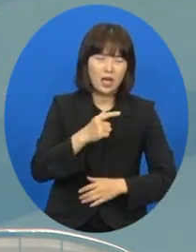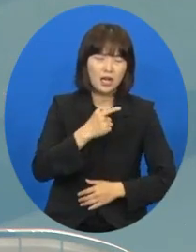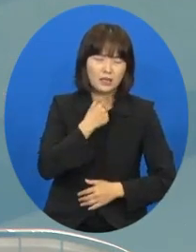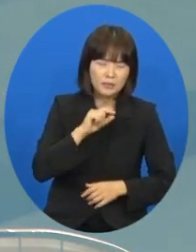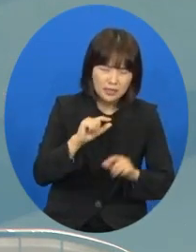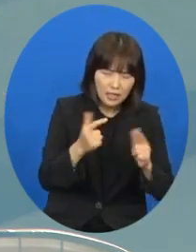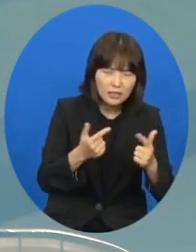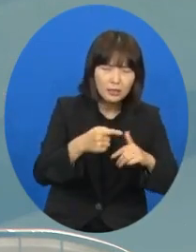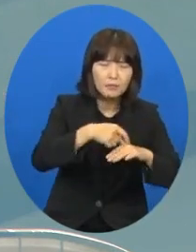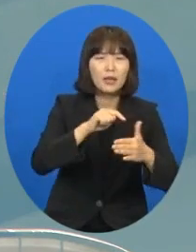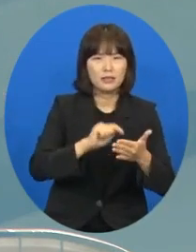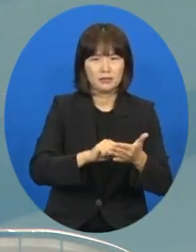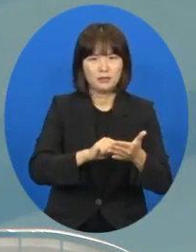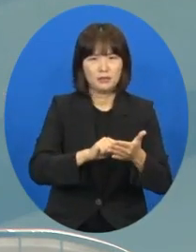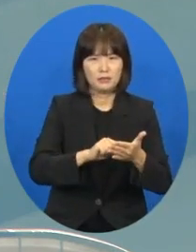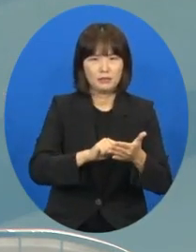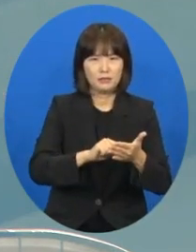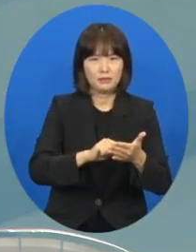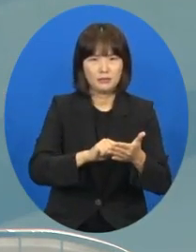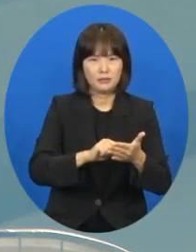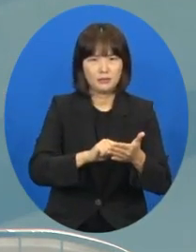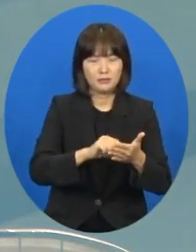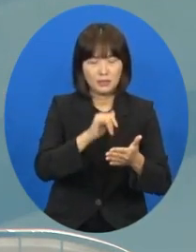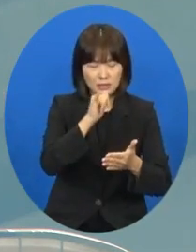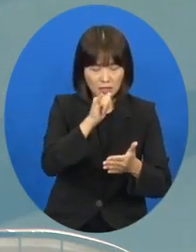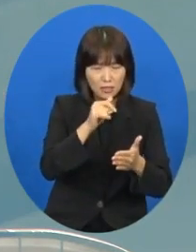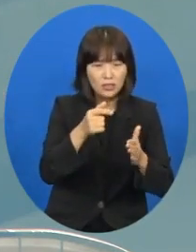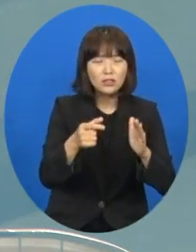만큼 엄청난 잘못을 저지른 거죠.